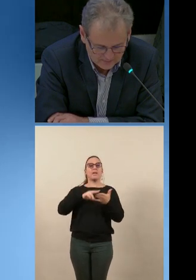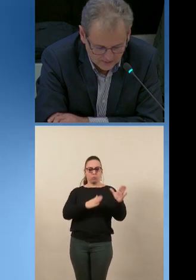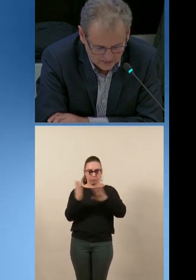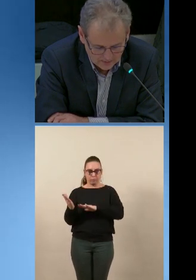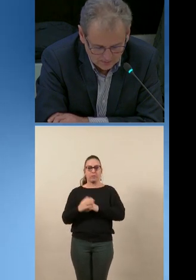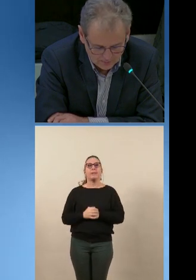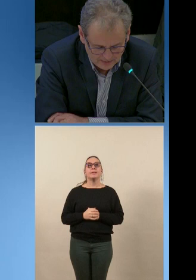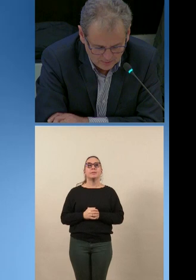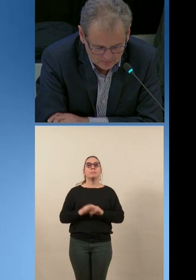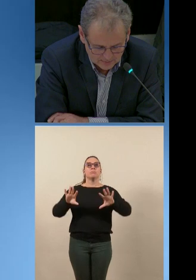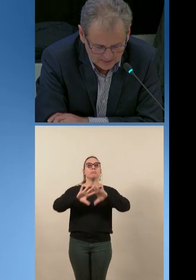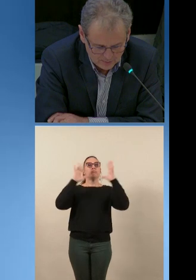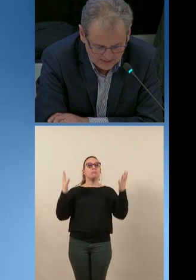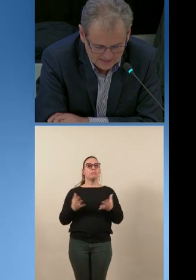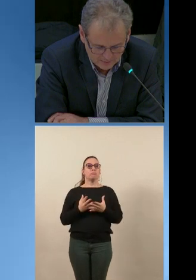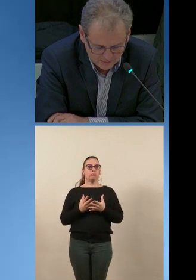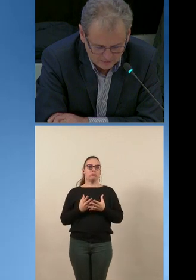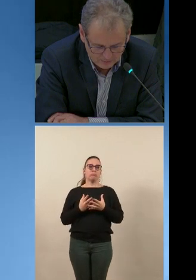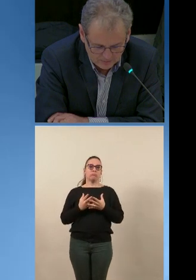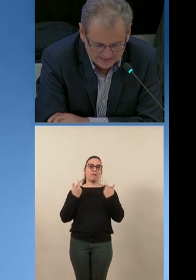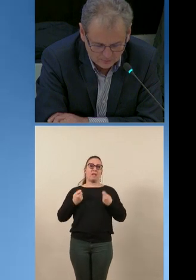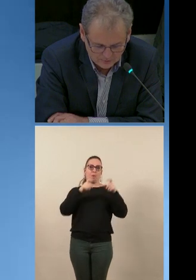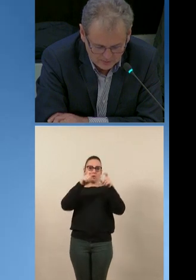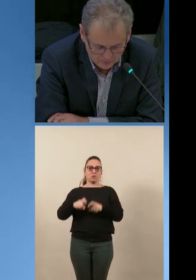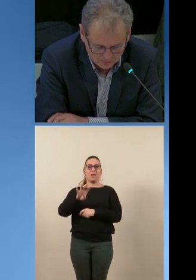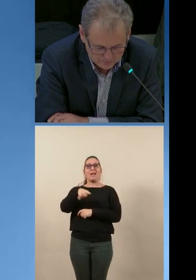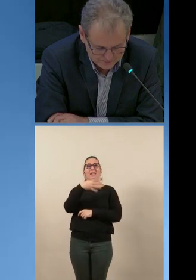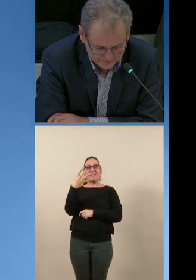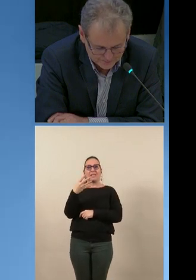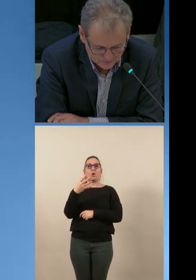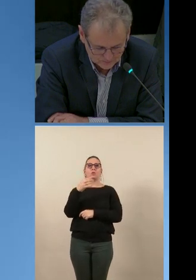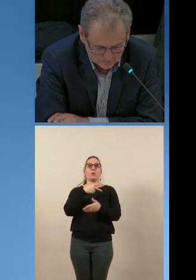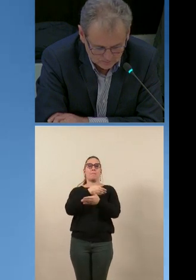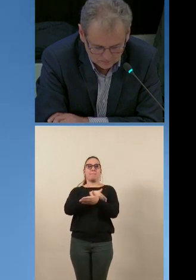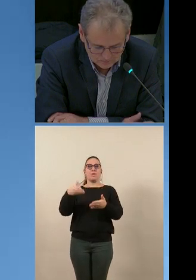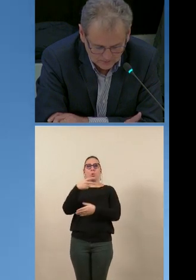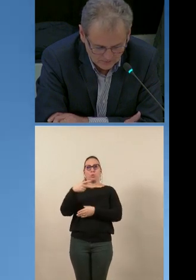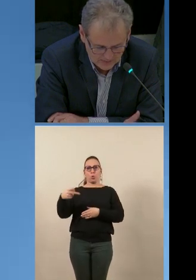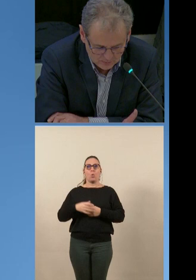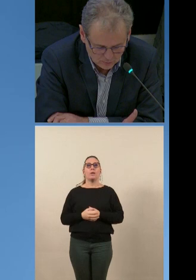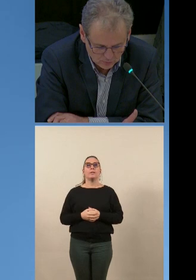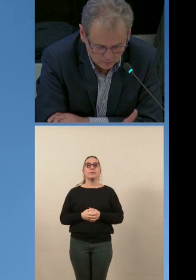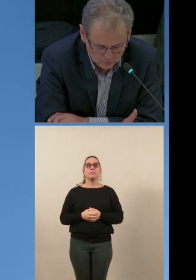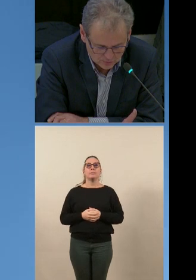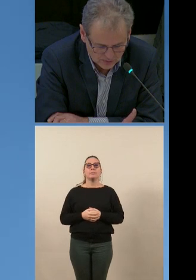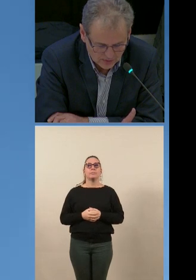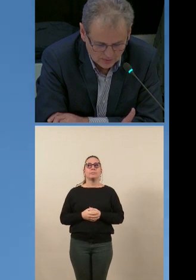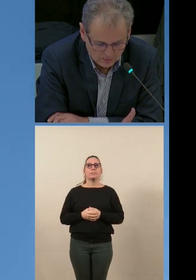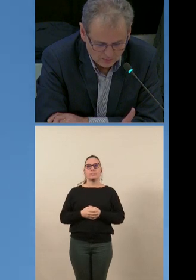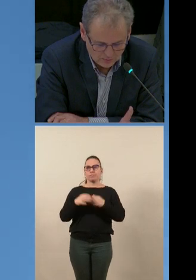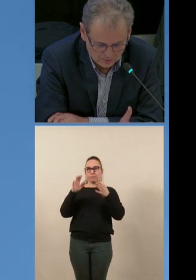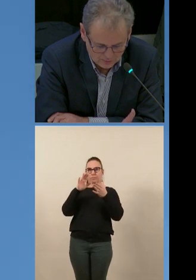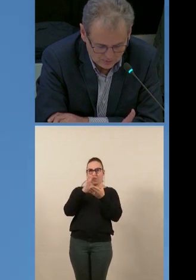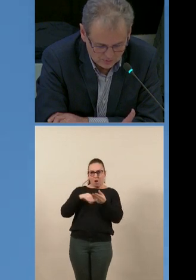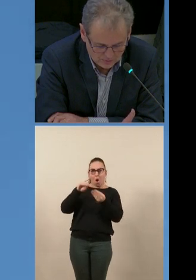ceci globalement réduit les dépenses de 14 millions d'euros si nous tenons compte